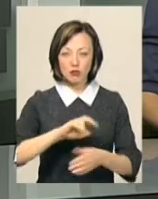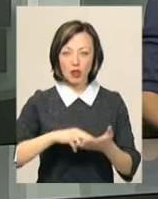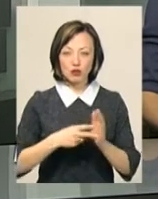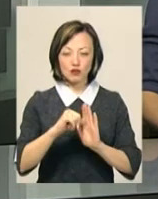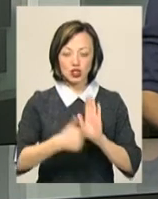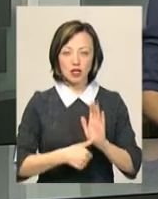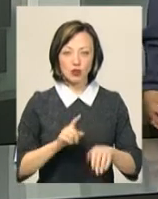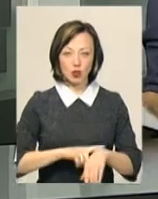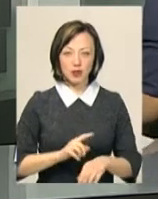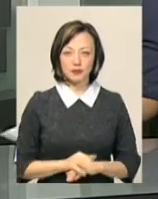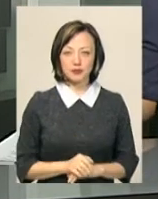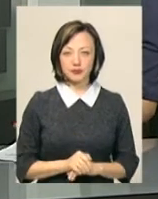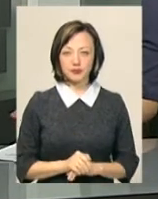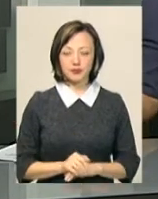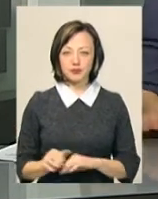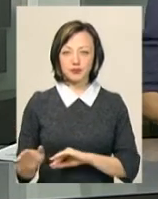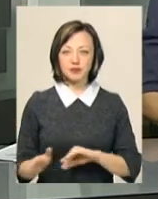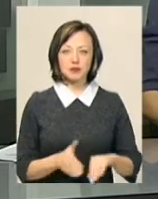о 16-й годині.